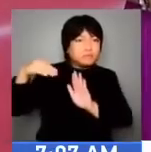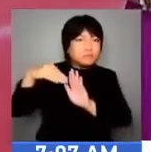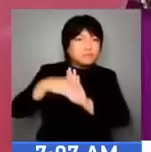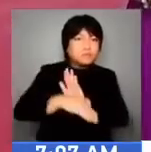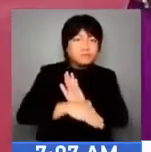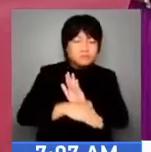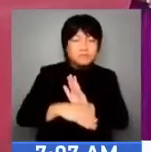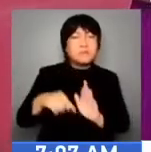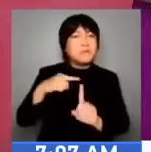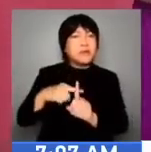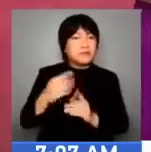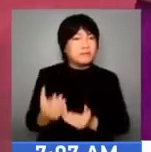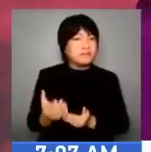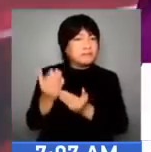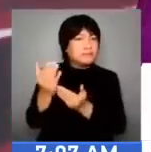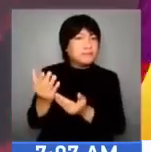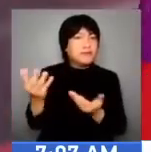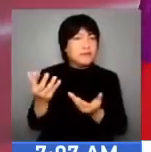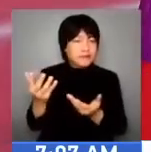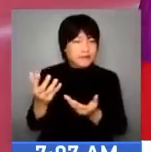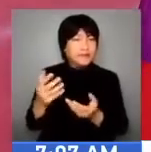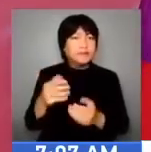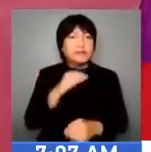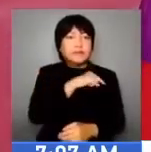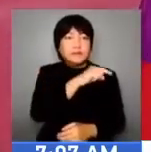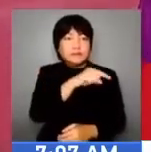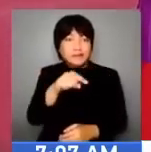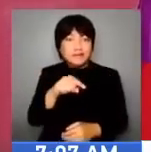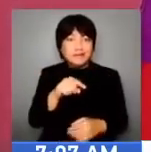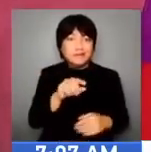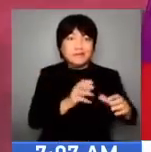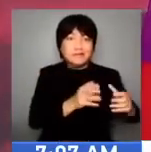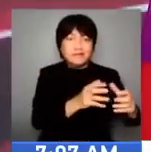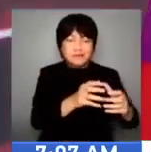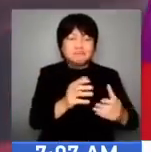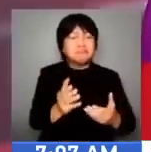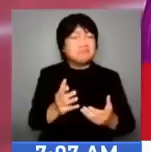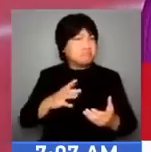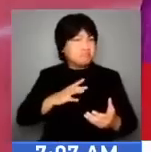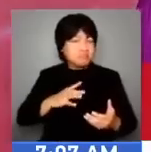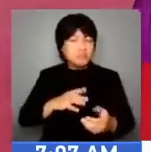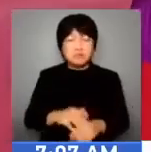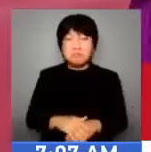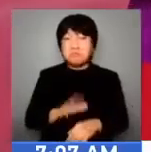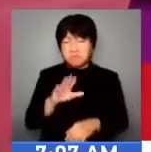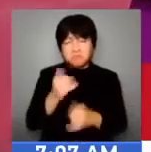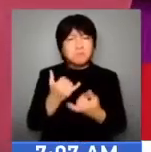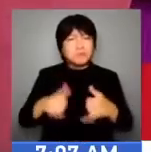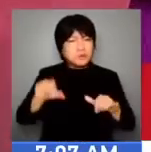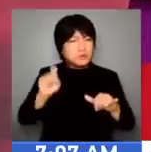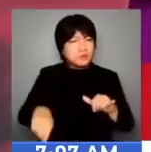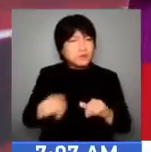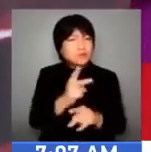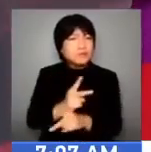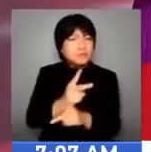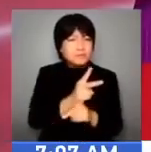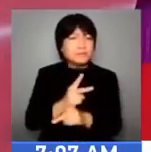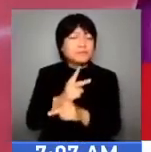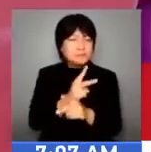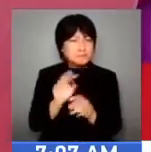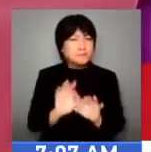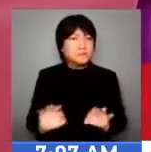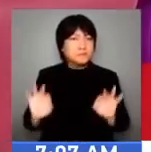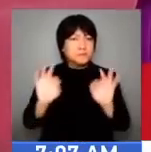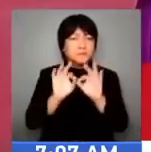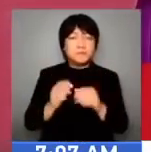ng Interagency Task Force. Pero syempre dapat hindi mawawala pa rin yung pag-iingat, di ba? Yan pero pa rin ang pinakamahalaga. Sa karamihan yata sa mga